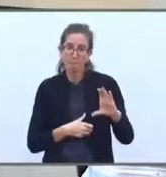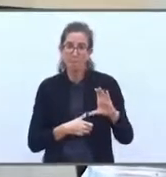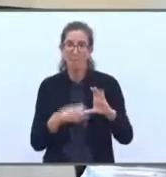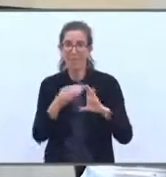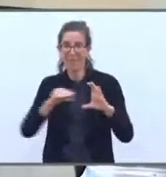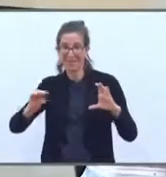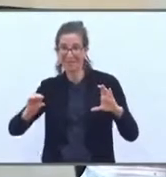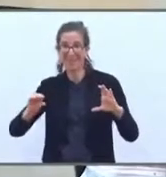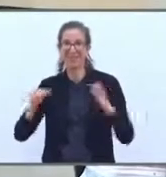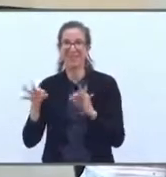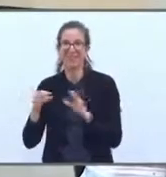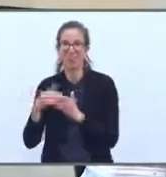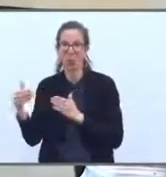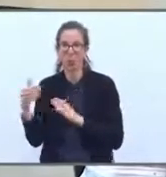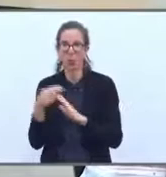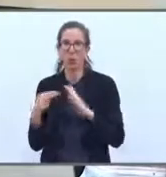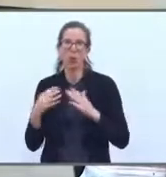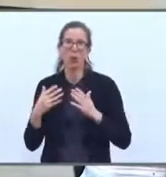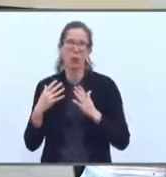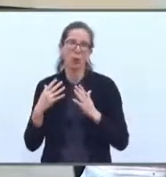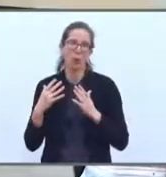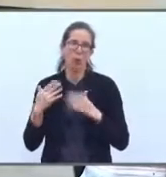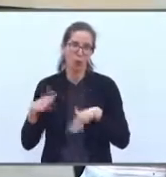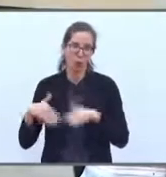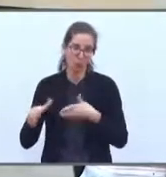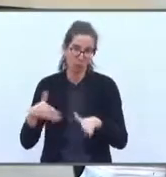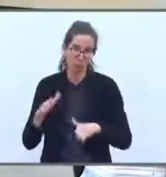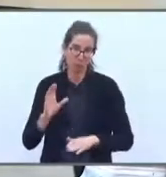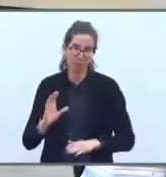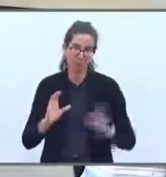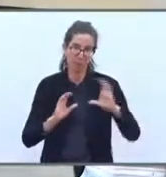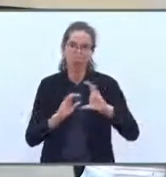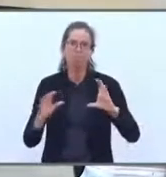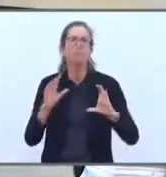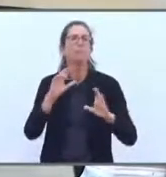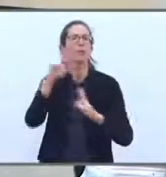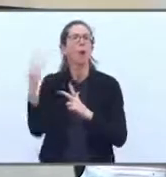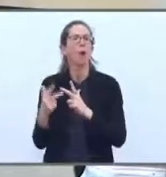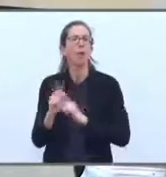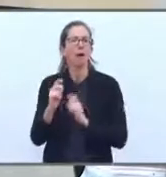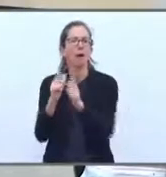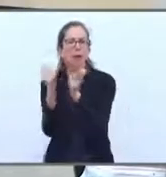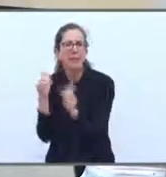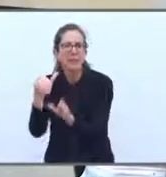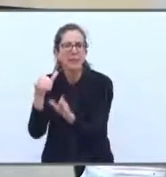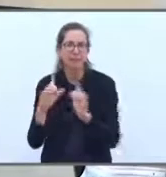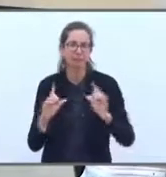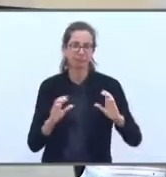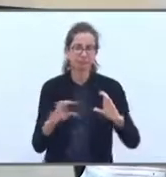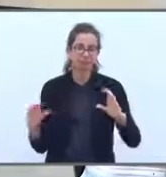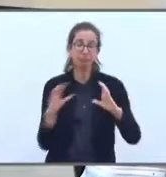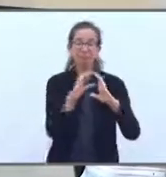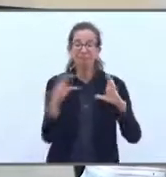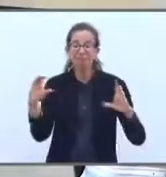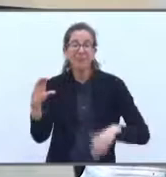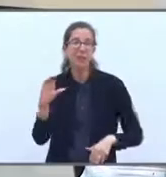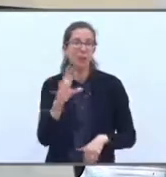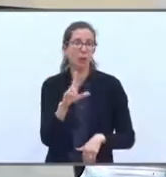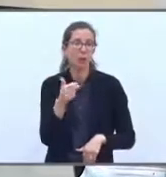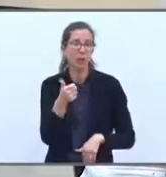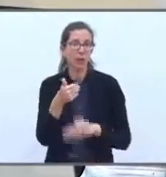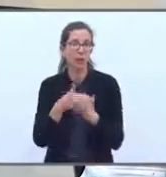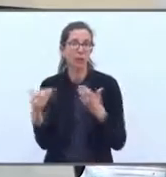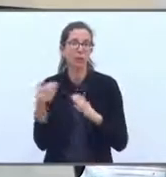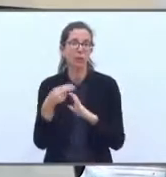d'euros de fonctionnement. Je ne vous parle pas de ce qui se passe dans l'entreprise, mais dans la métropole. Et il y a 31 millions d'euros d'investissement qui ont eu lieu